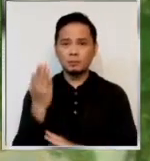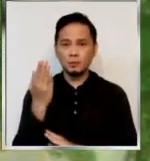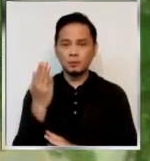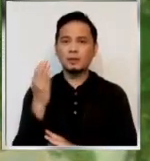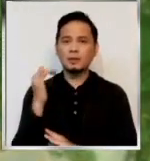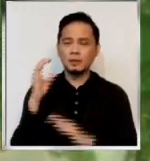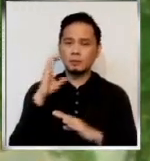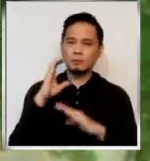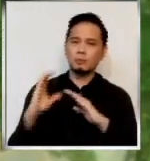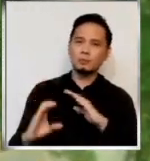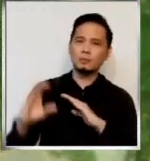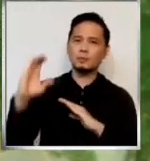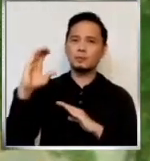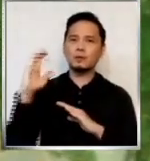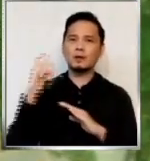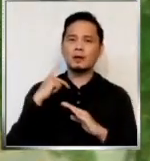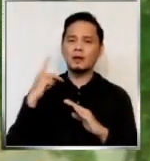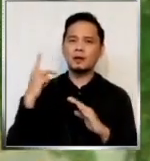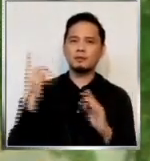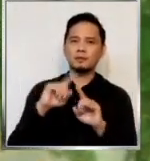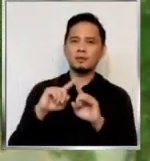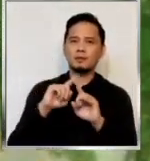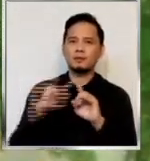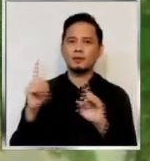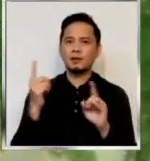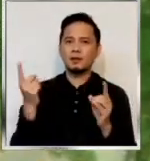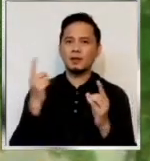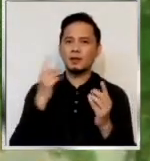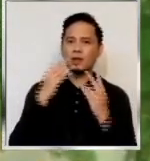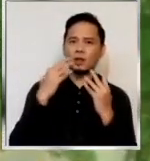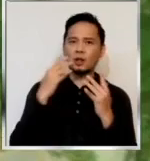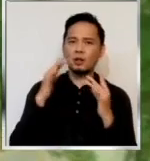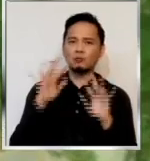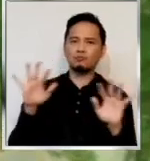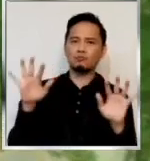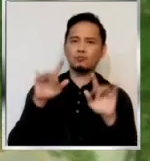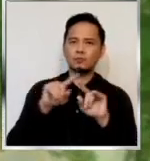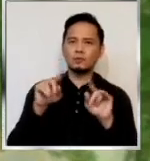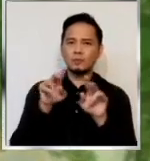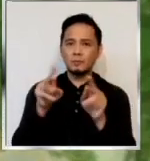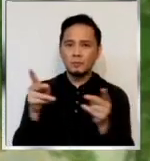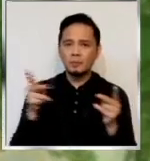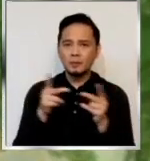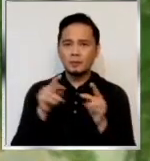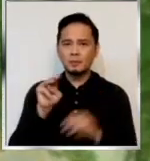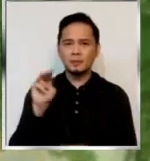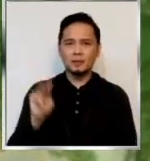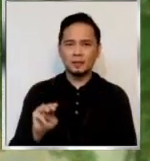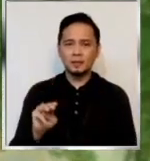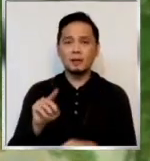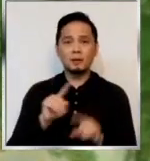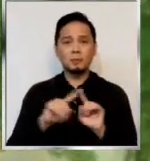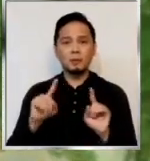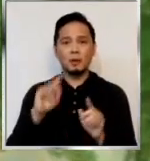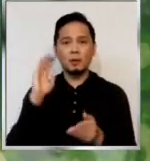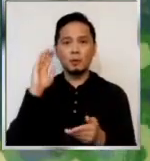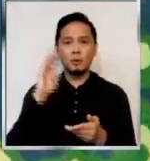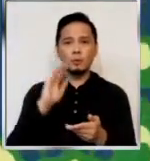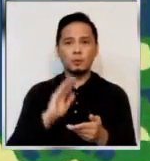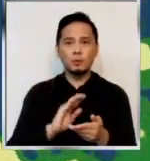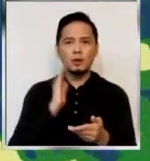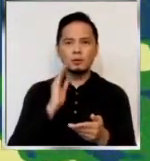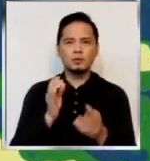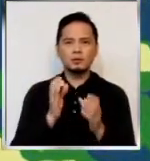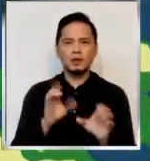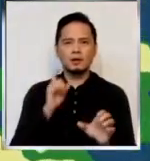kulay na sa malaking bahagi ng Metro Manila. Pero pagdating ng hapon, unti-unti, bababa yung tsansa ng ulan. Habang